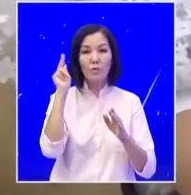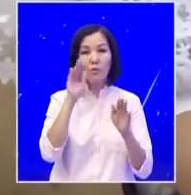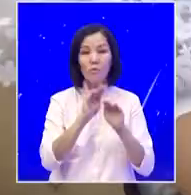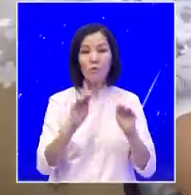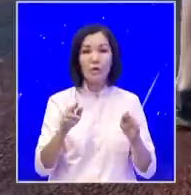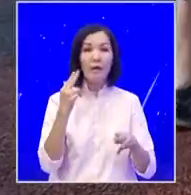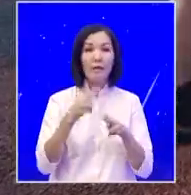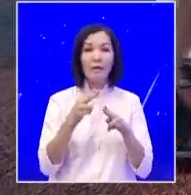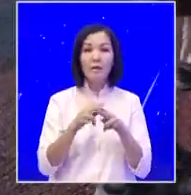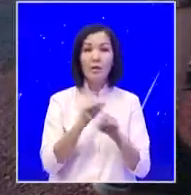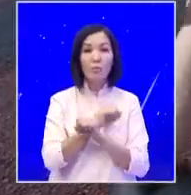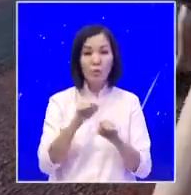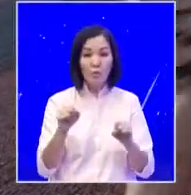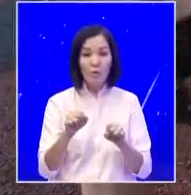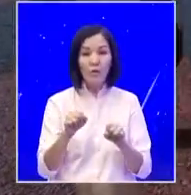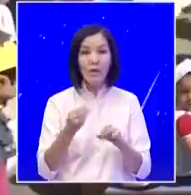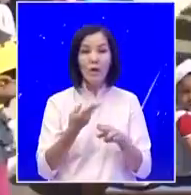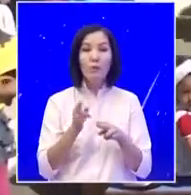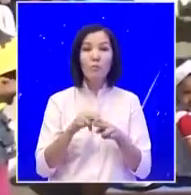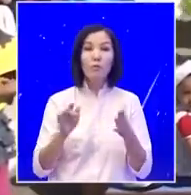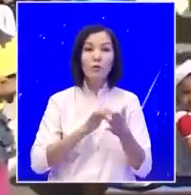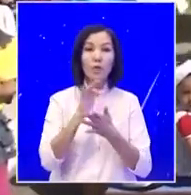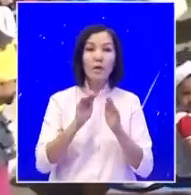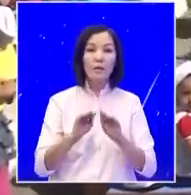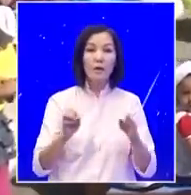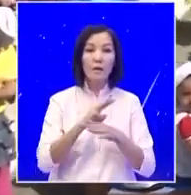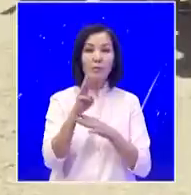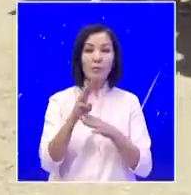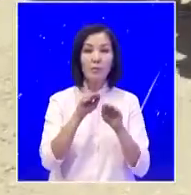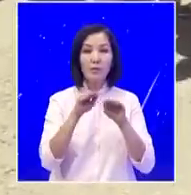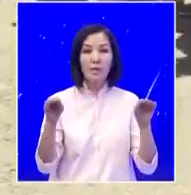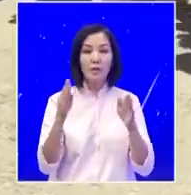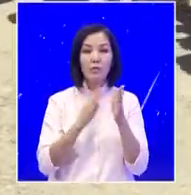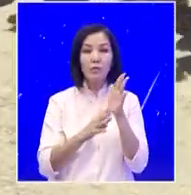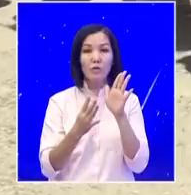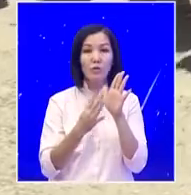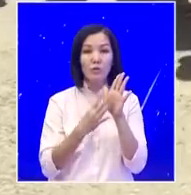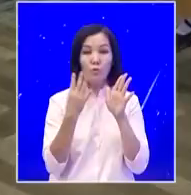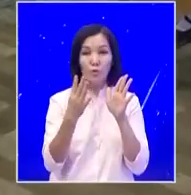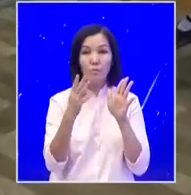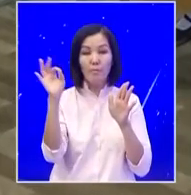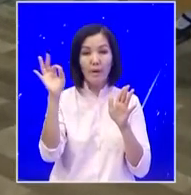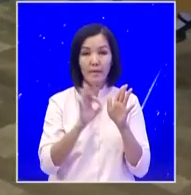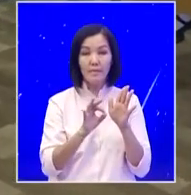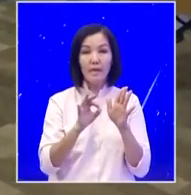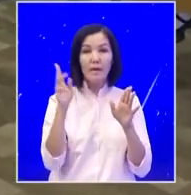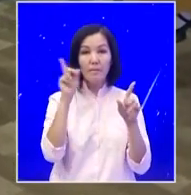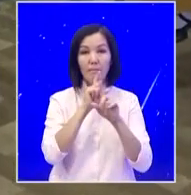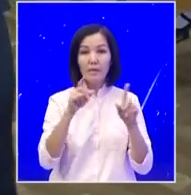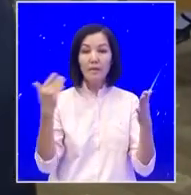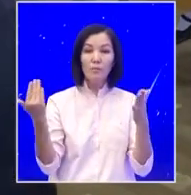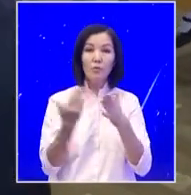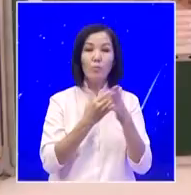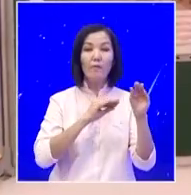ешқандай кедергі болмауы тиіс. Бұл бойынша қалада балабақша мен қамту көрсеткіші 94%-ға жуықтаған. Мектептер заманауи